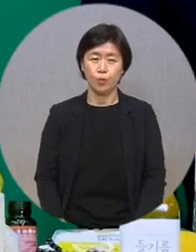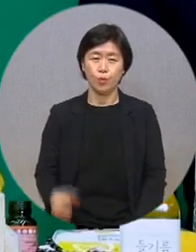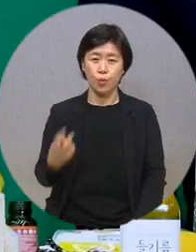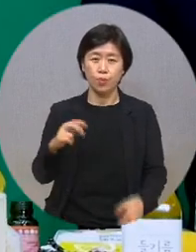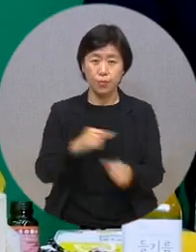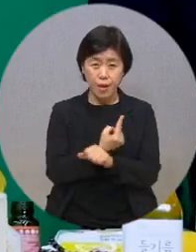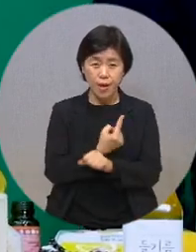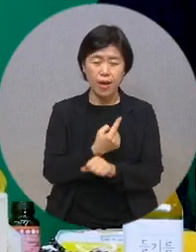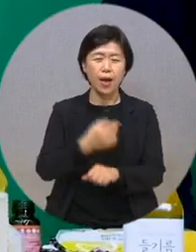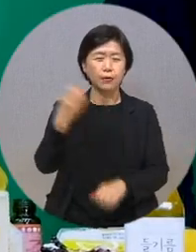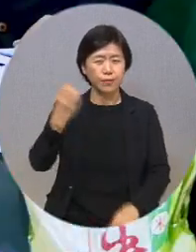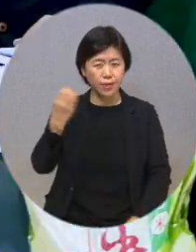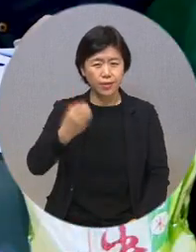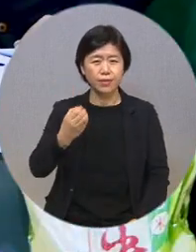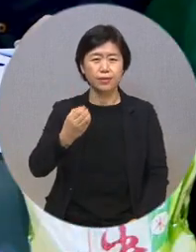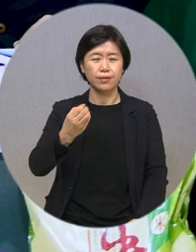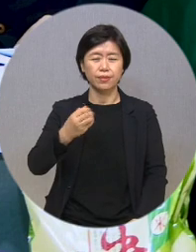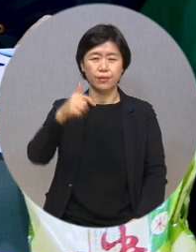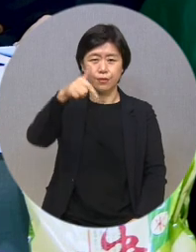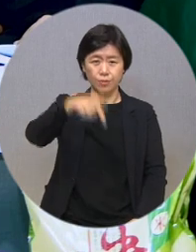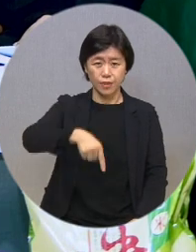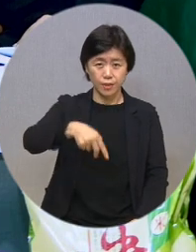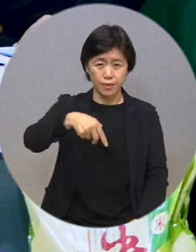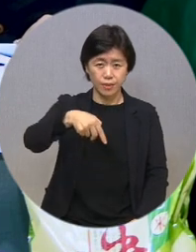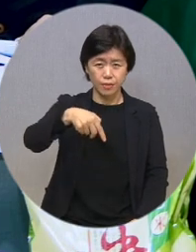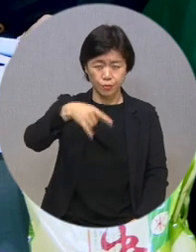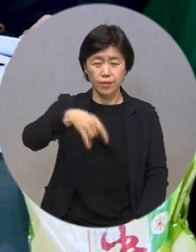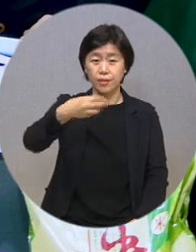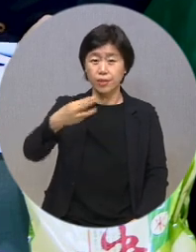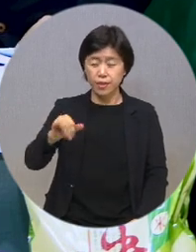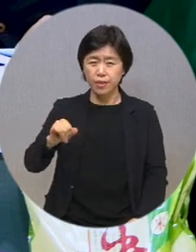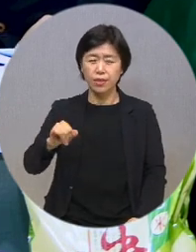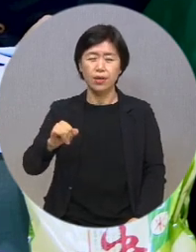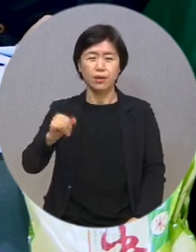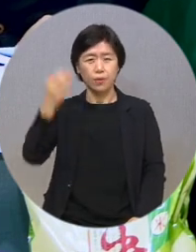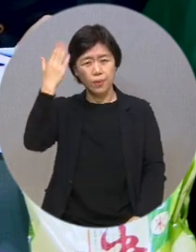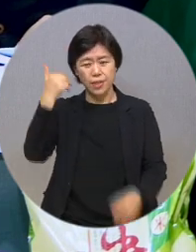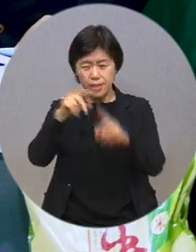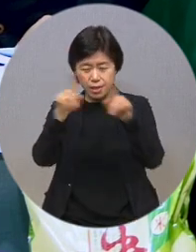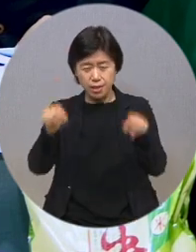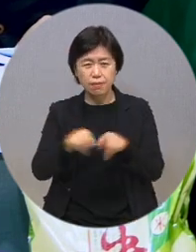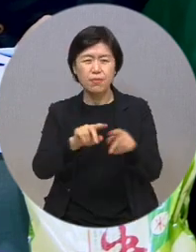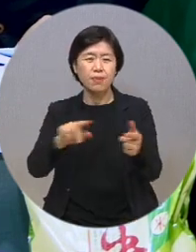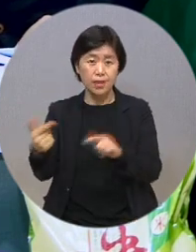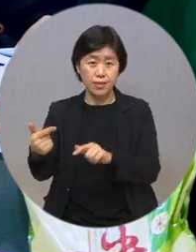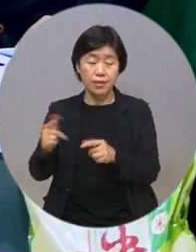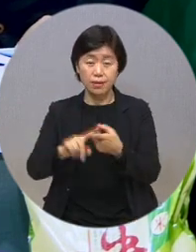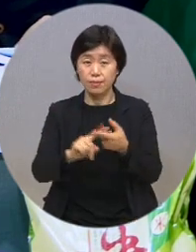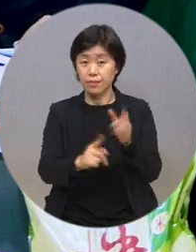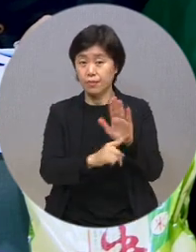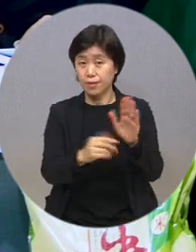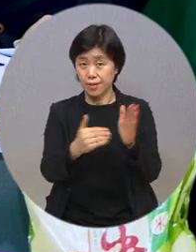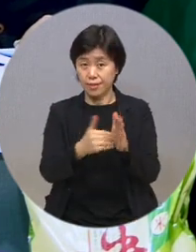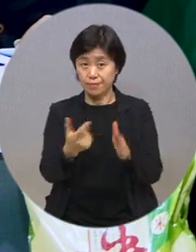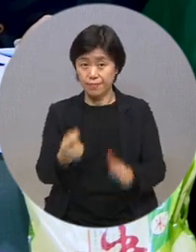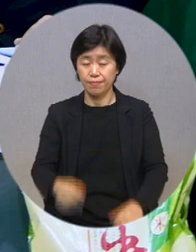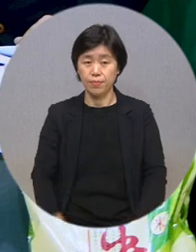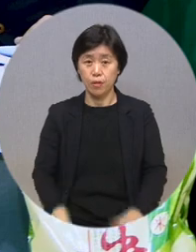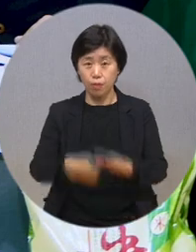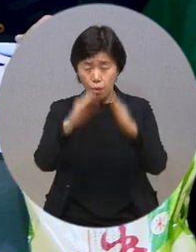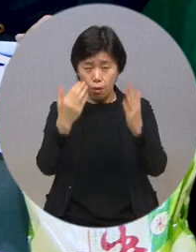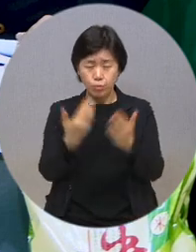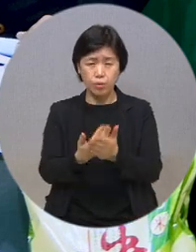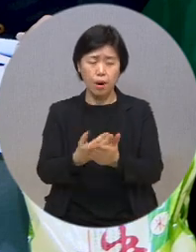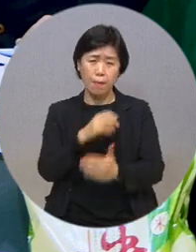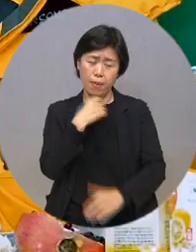선식, 그리고 뭐 김, 뻥튀기까지 곡물을 이용한 우리가 가공품을 소개했단 말이죠. 네. 근데 이렇게 다